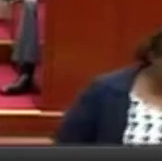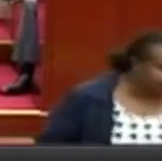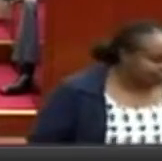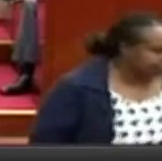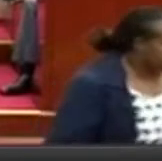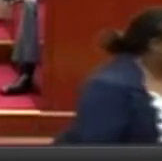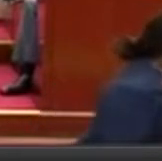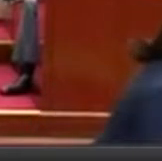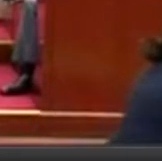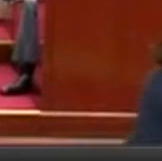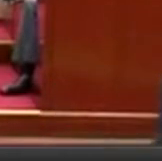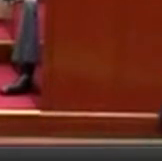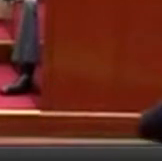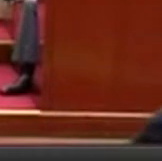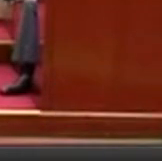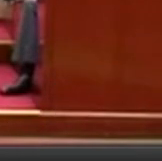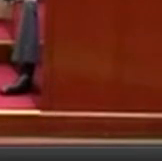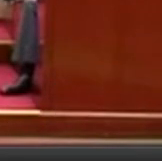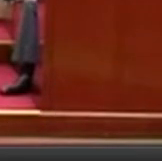Siaya Christine Ombako Dwor.